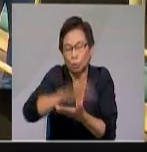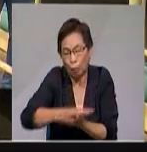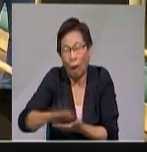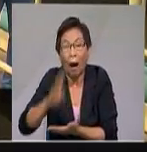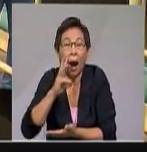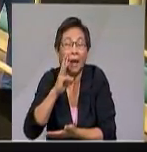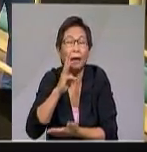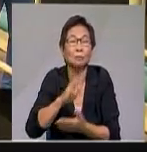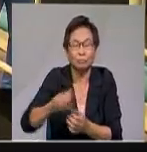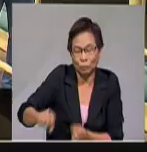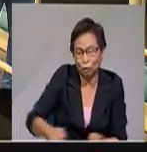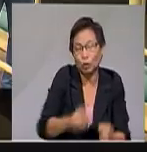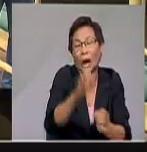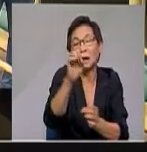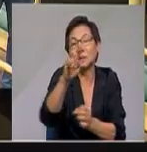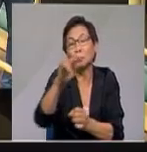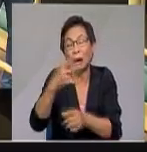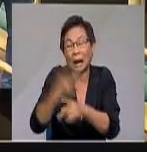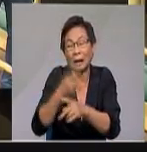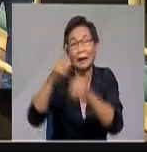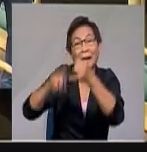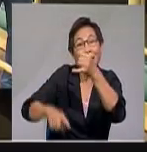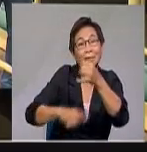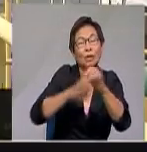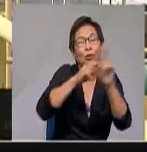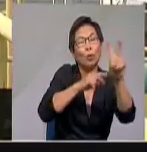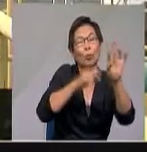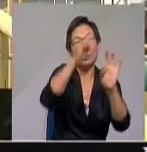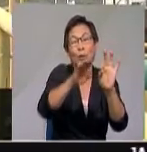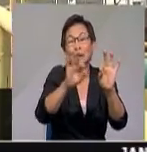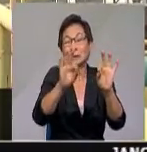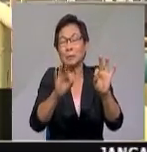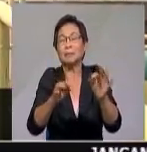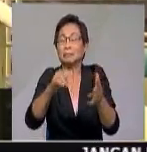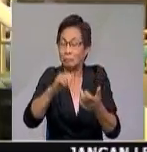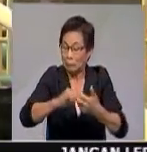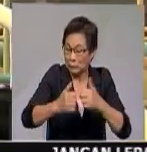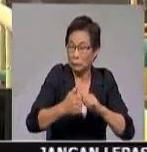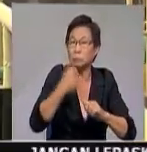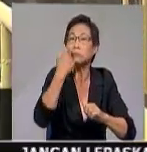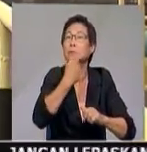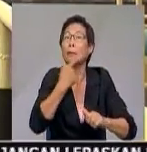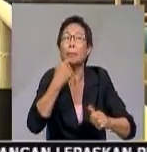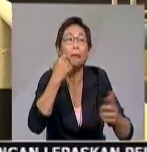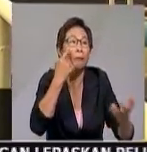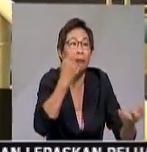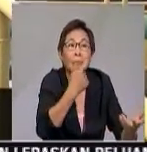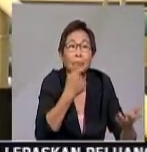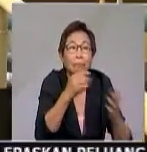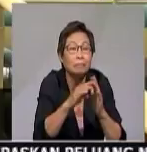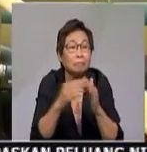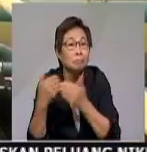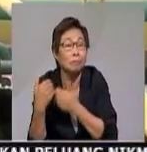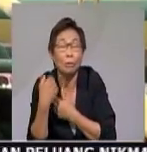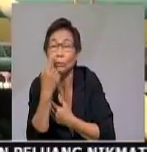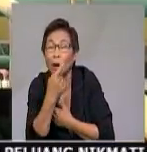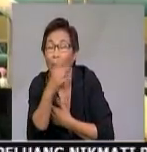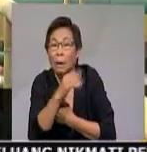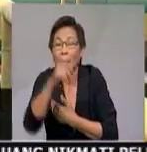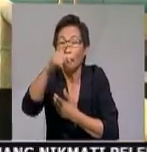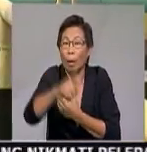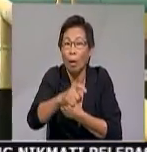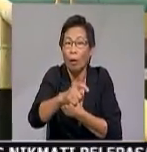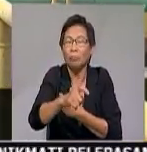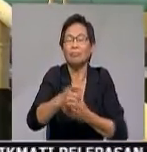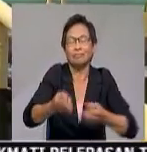Kali terakhir berlakunya pencemaran bau adalah pada 29 September. Dalam isu ini, siapakah yang perlu bertanggungjawab dan perlu